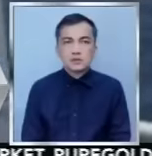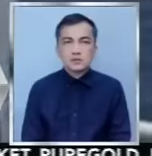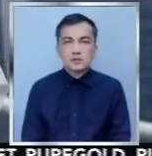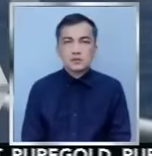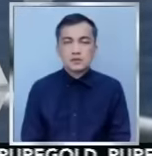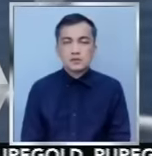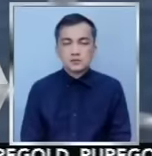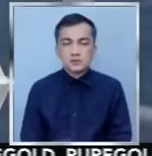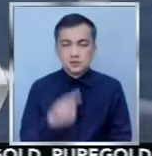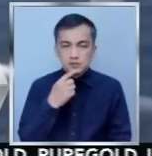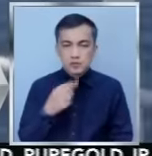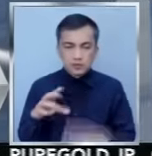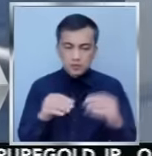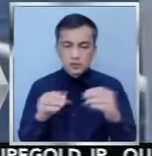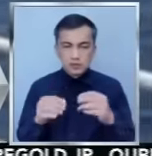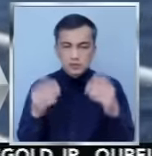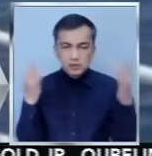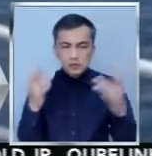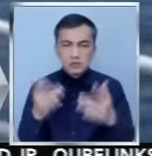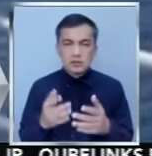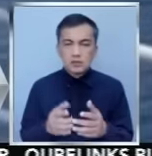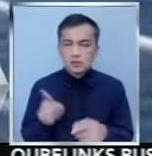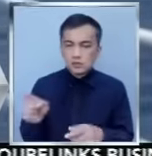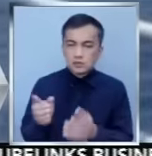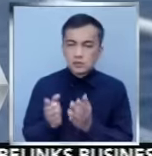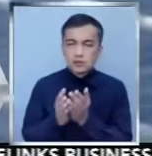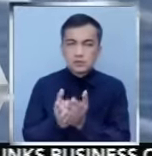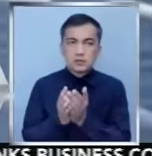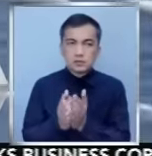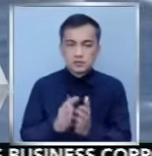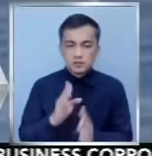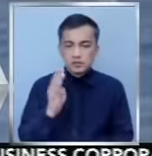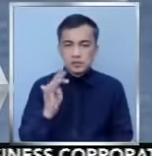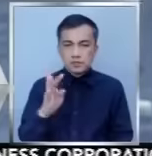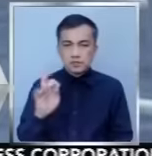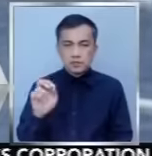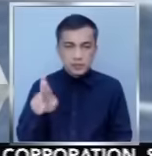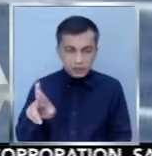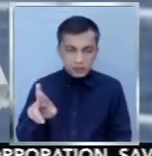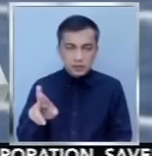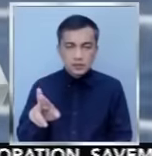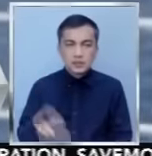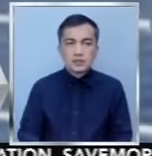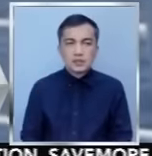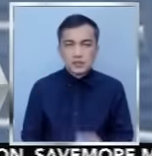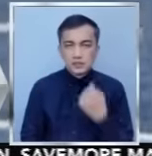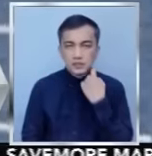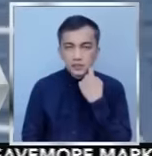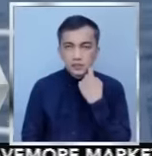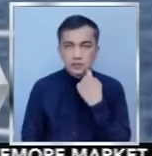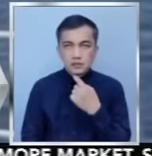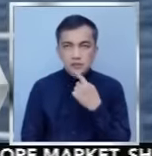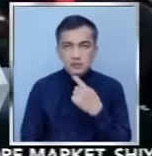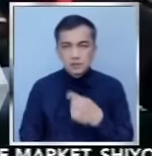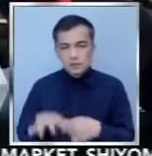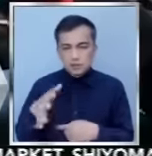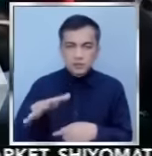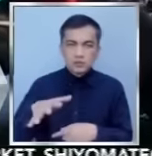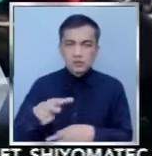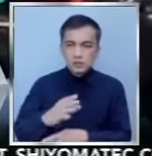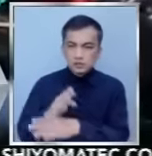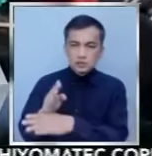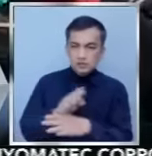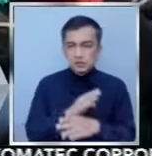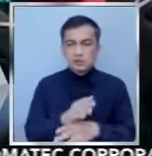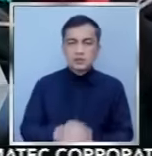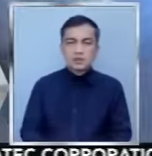sa mismong barko na ng ah be kanina medyo iniiwas iiwas pa nila eh pati ang